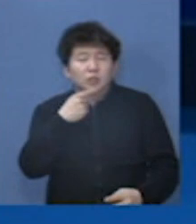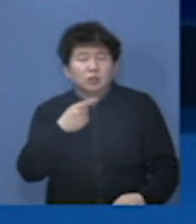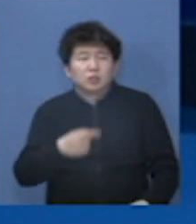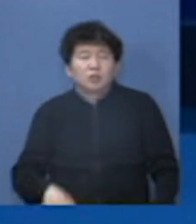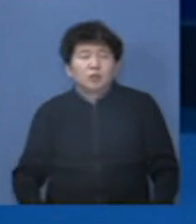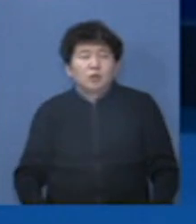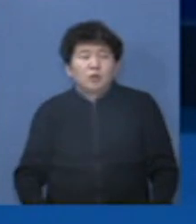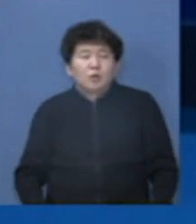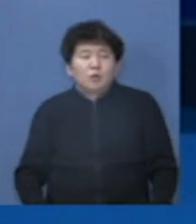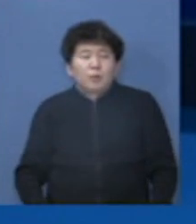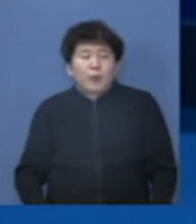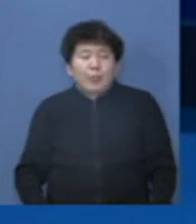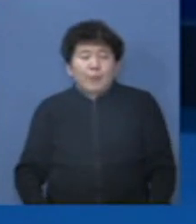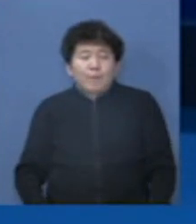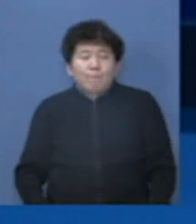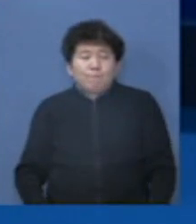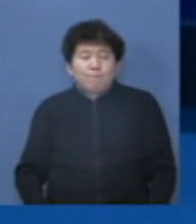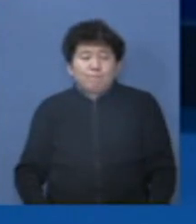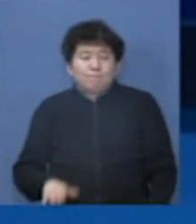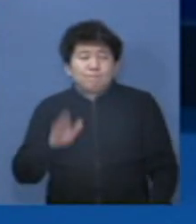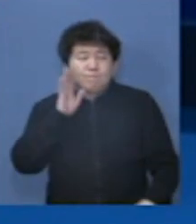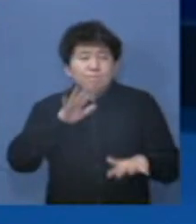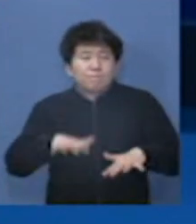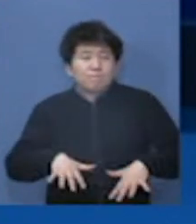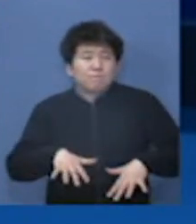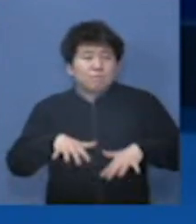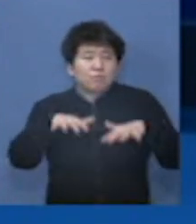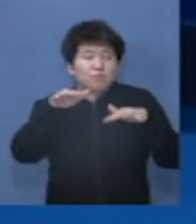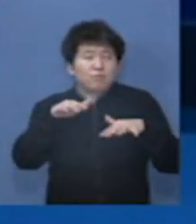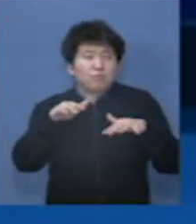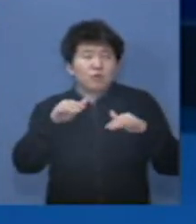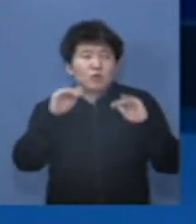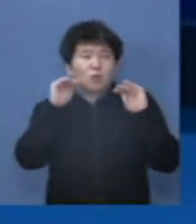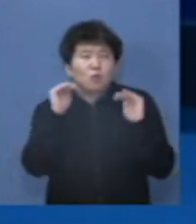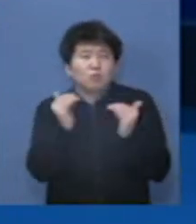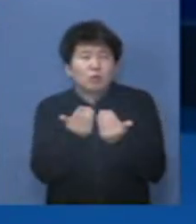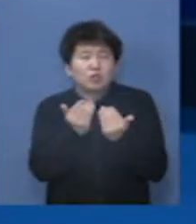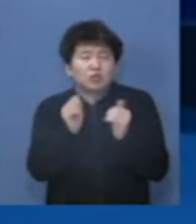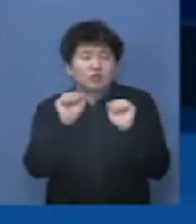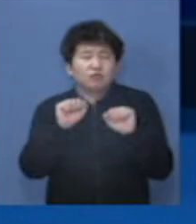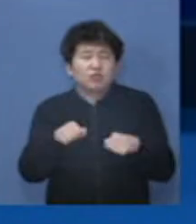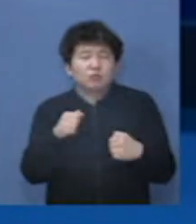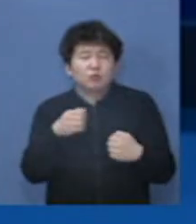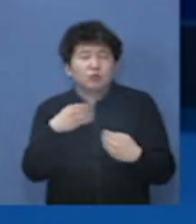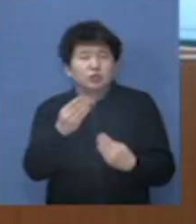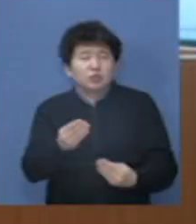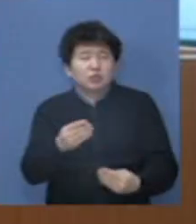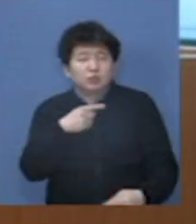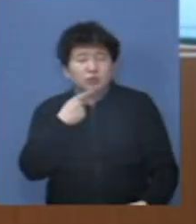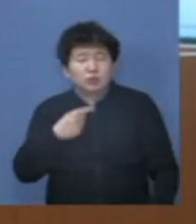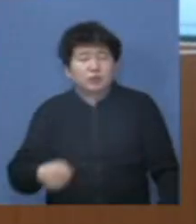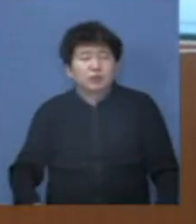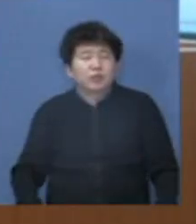атқарған жұмыстарының нәтижесінде су басу қаупін алдын алуға мүмкіндік берді.